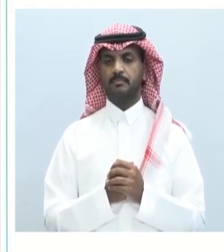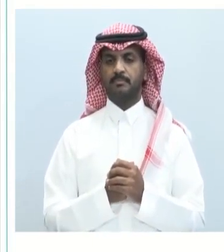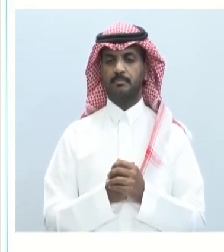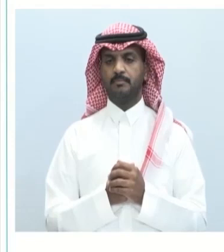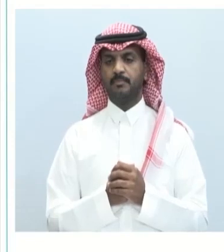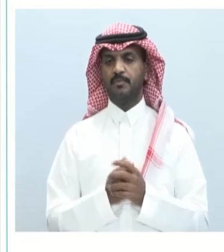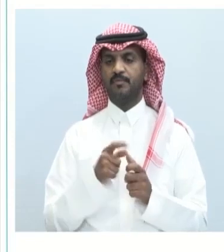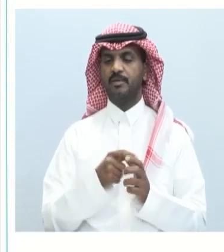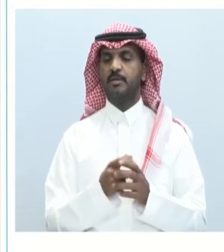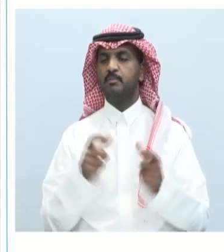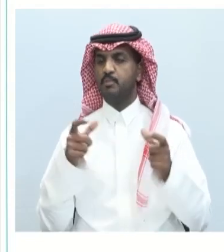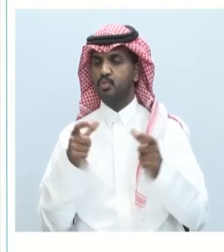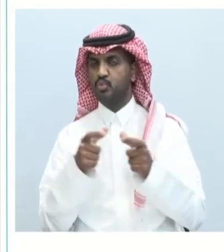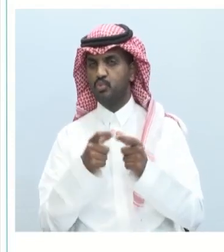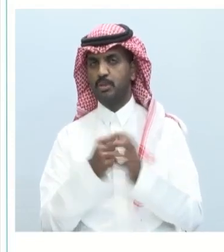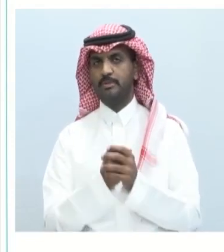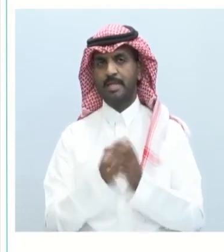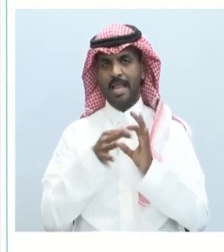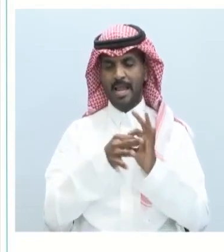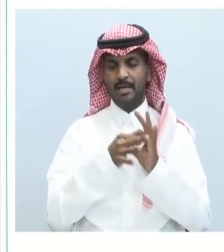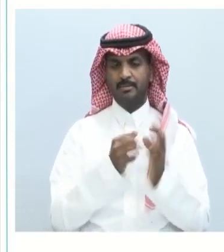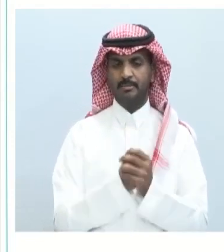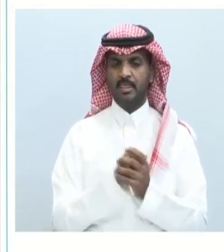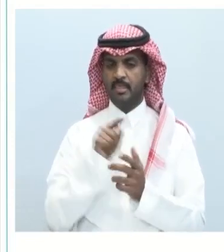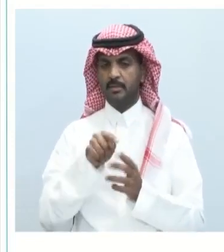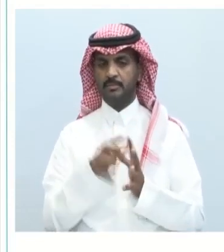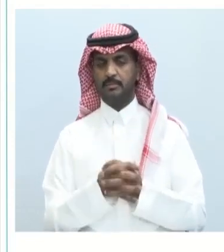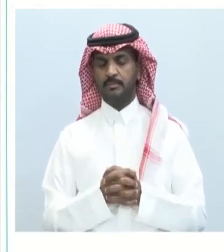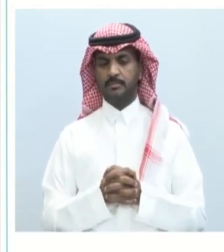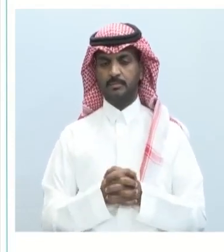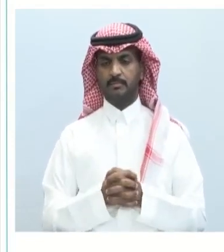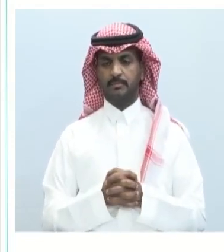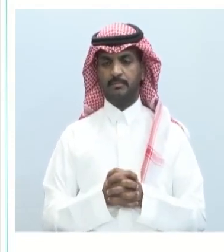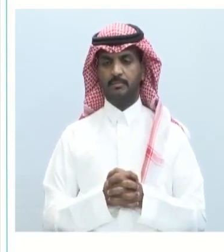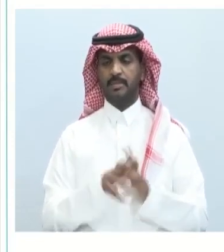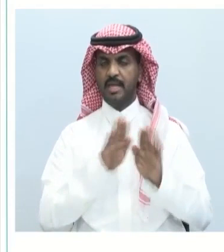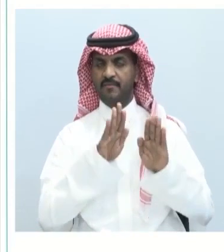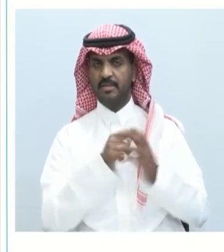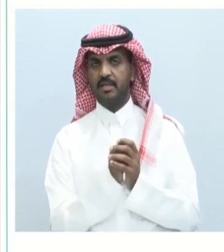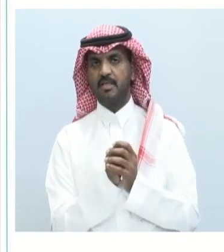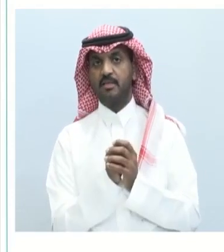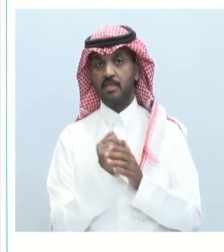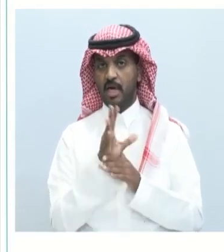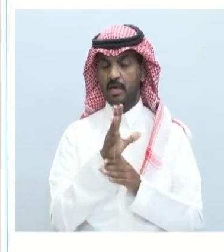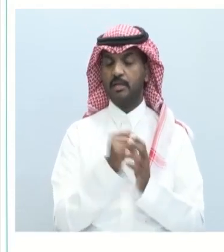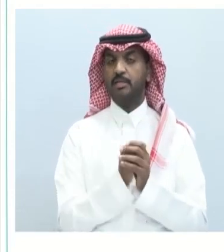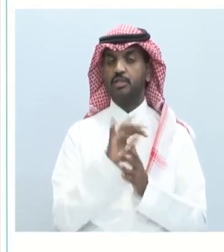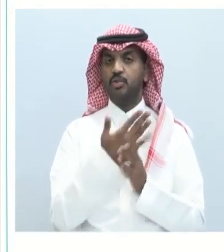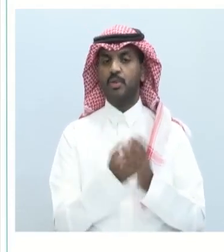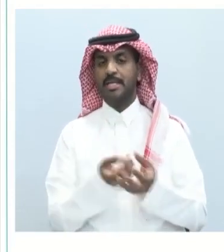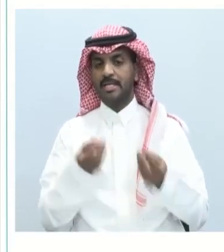في مجموعه العلاقات نقوم بالضغط على العلاقات نافذه اظهار جدول نقوم